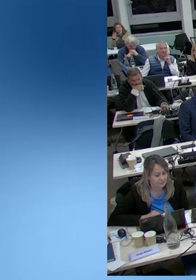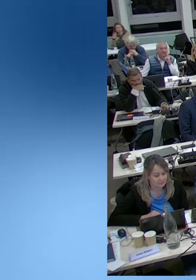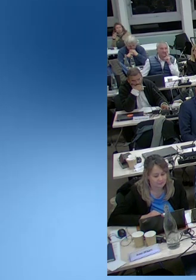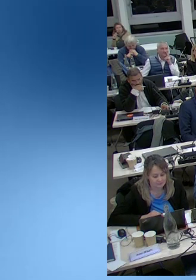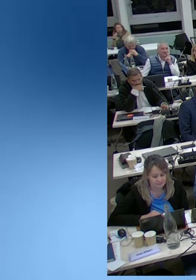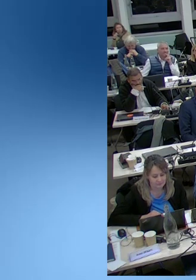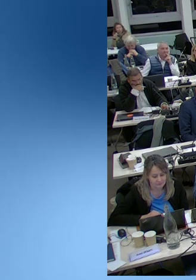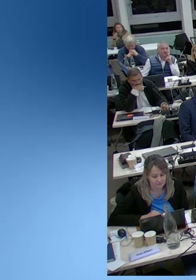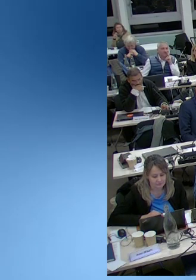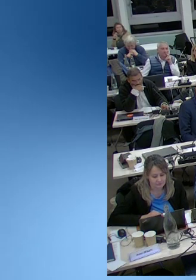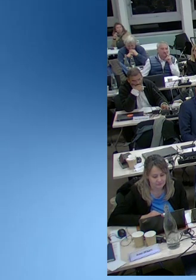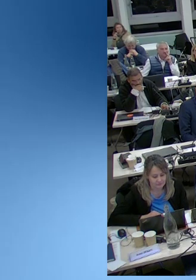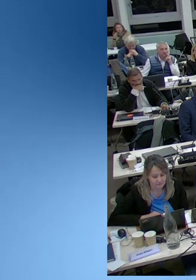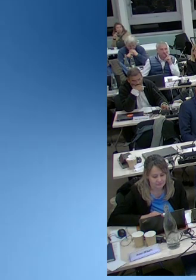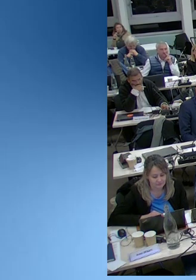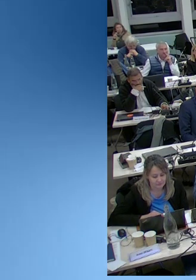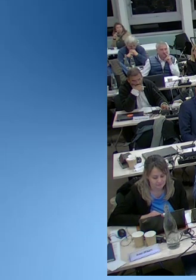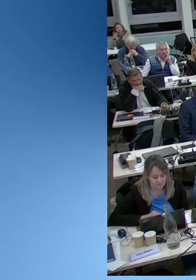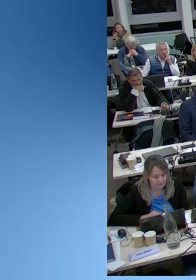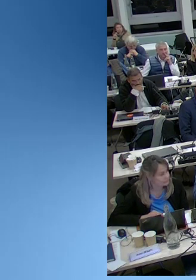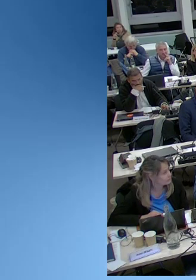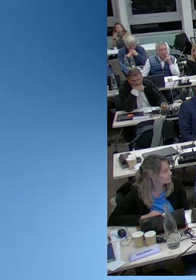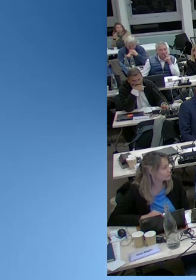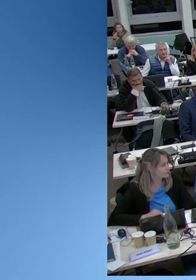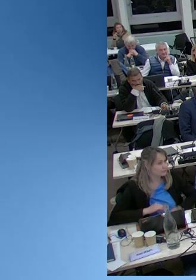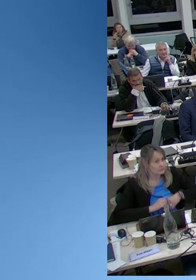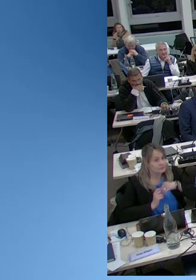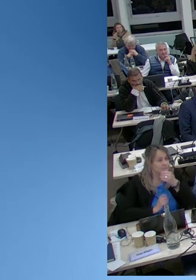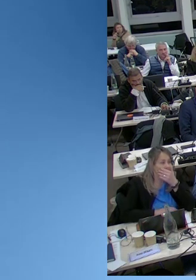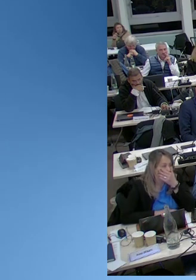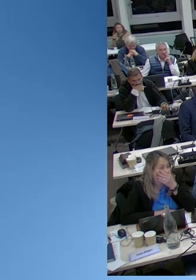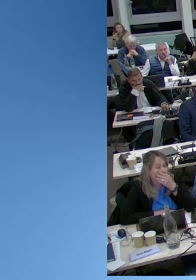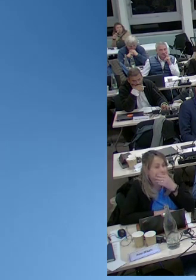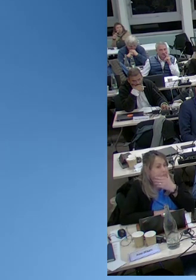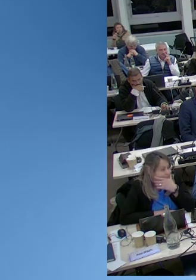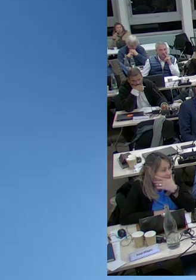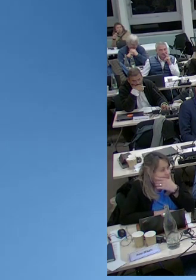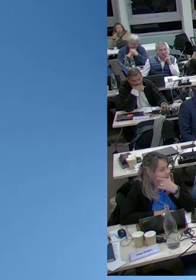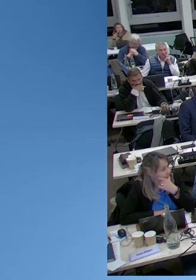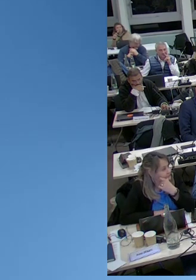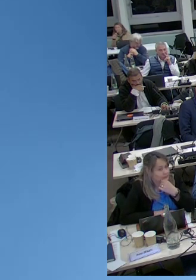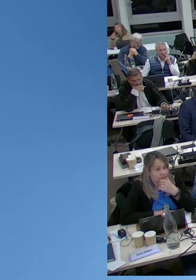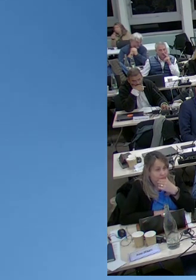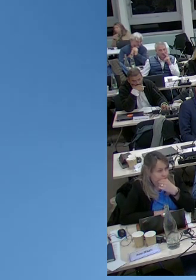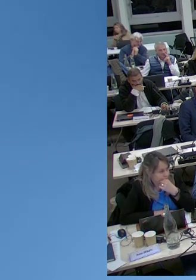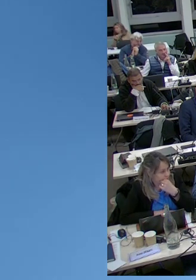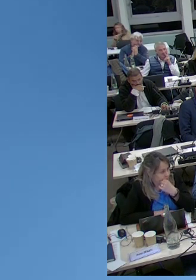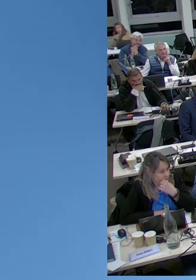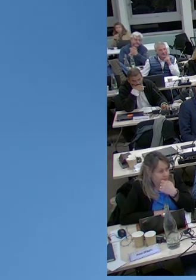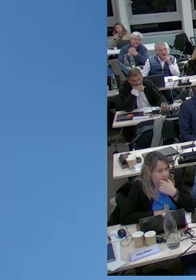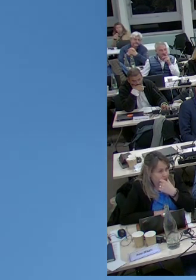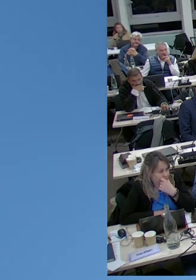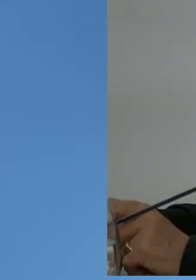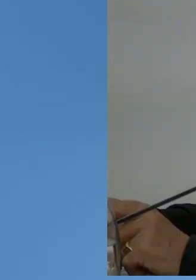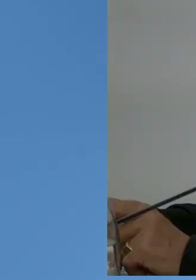Cécile de rajouter des conseils municipaux la salle peut être aussi installée par exemple le vendredi après-midi pour éviter aussi aux agents de revenir effectivement le